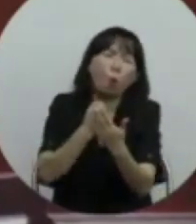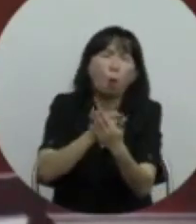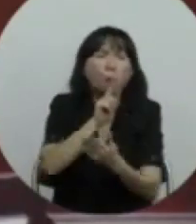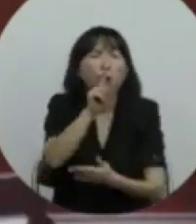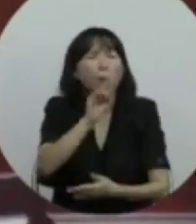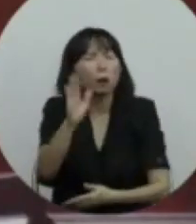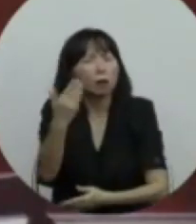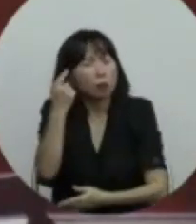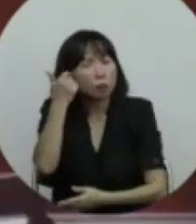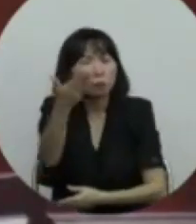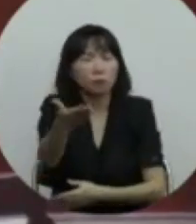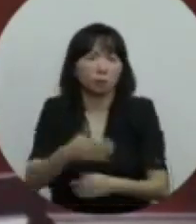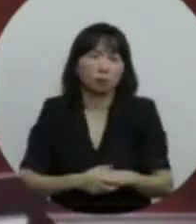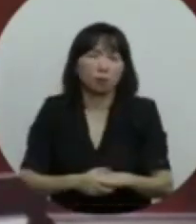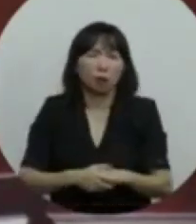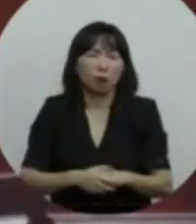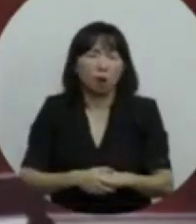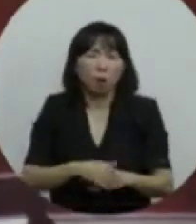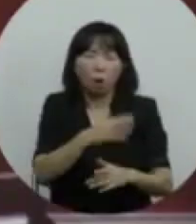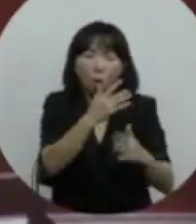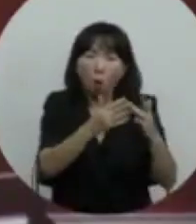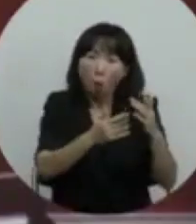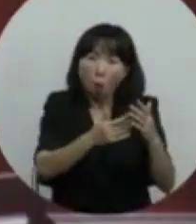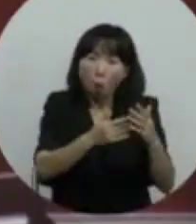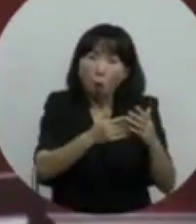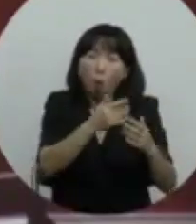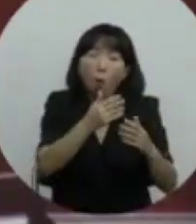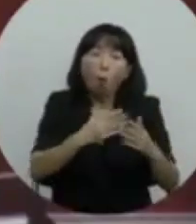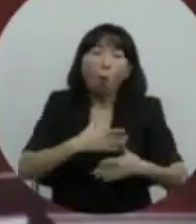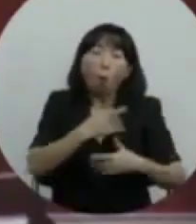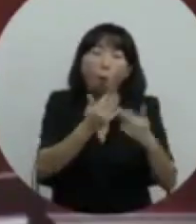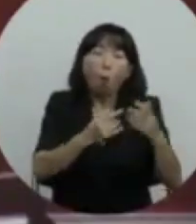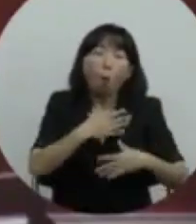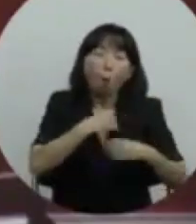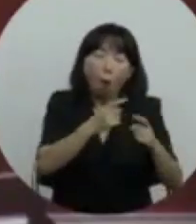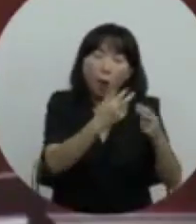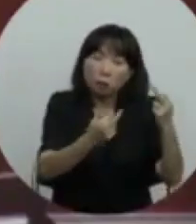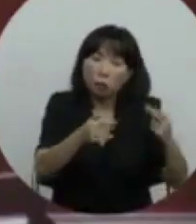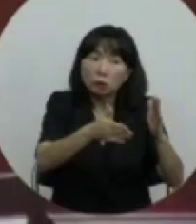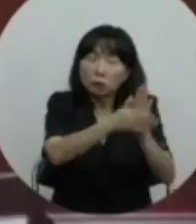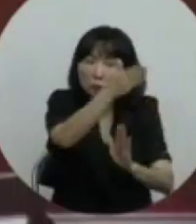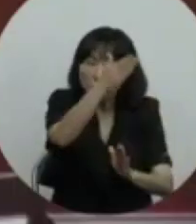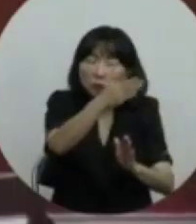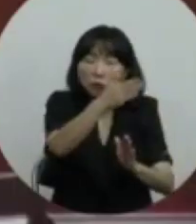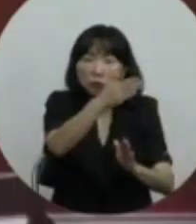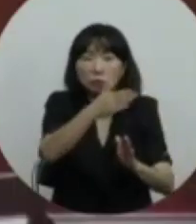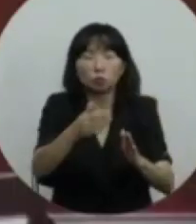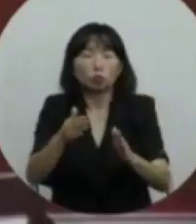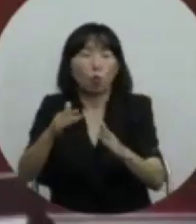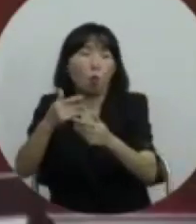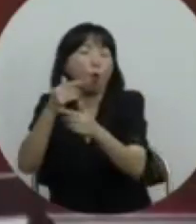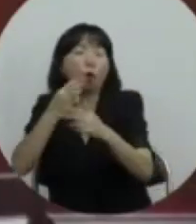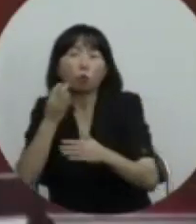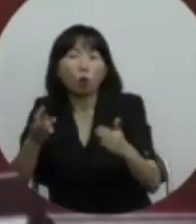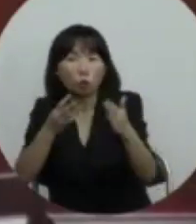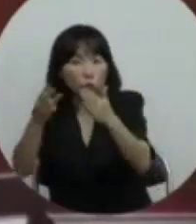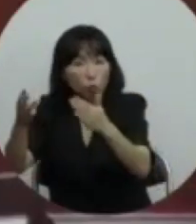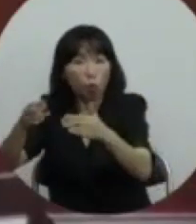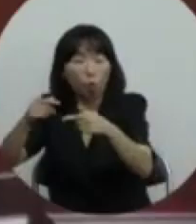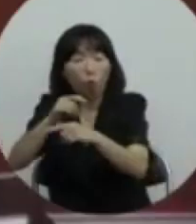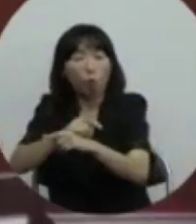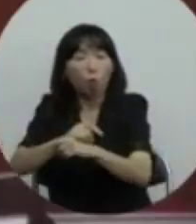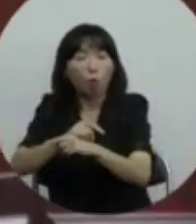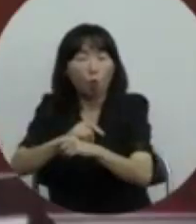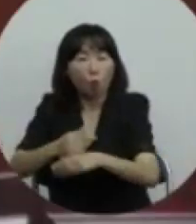합니까? 화성시에서는 반려문화 도시를 추진하고 있으며 경기도 북부권역에도